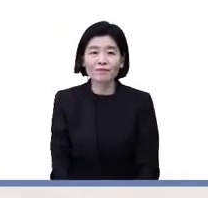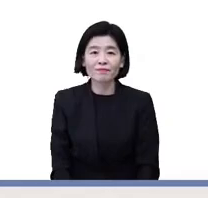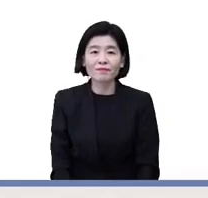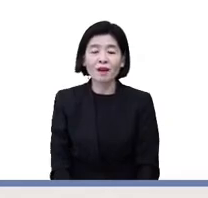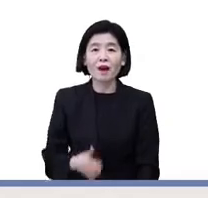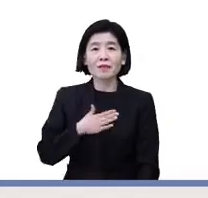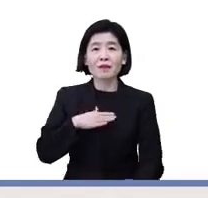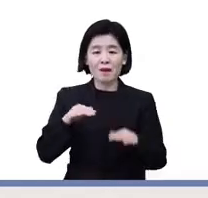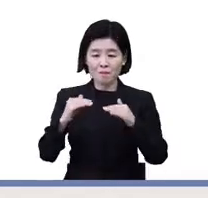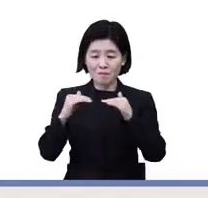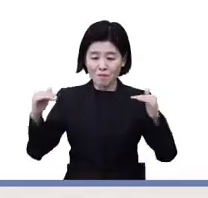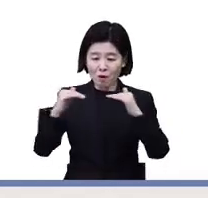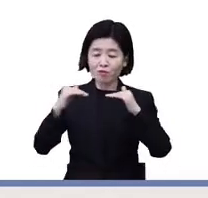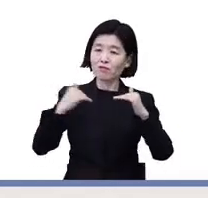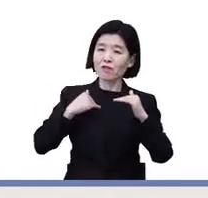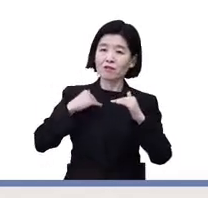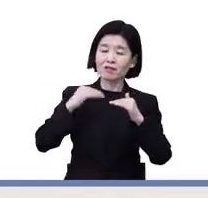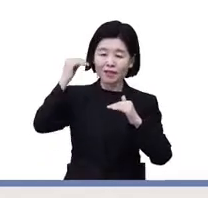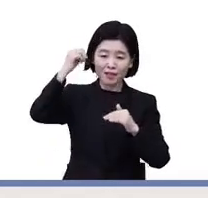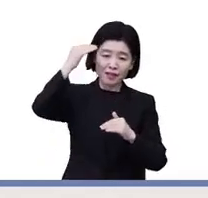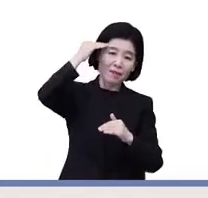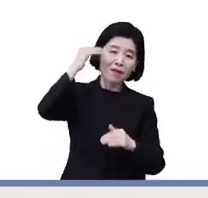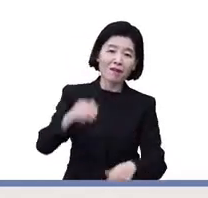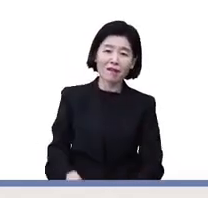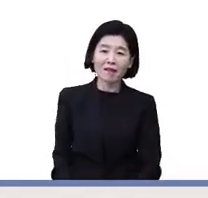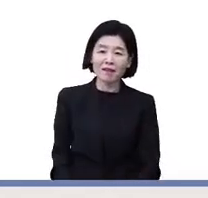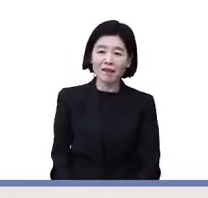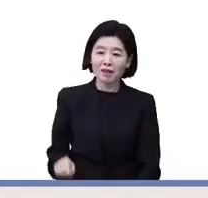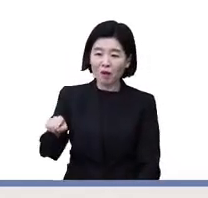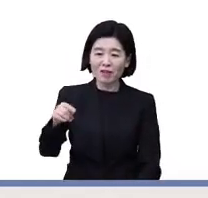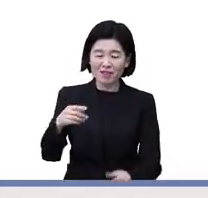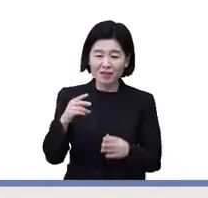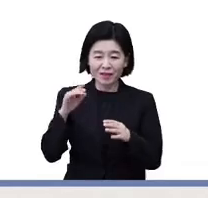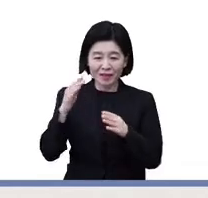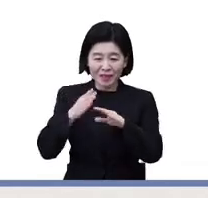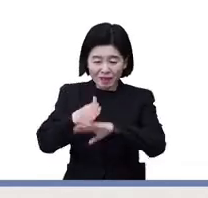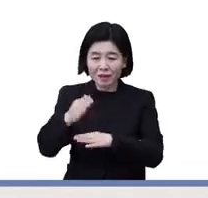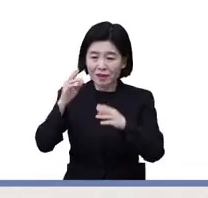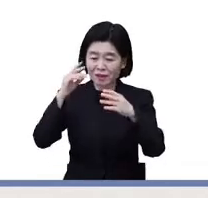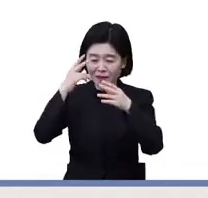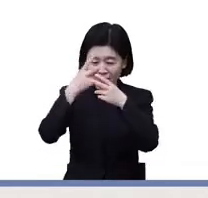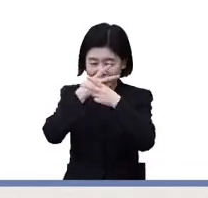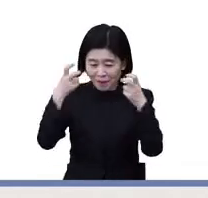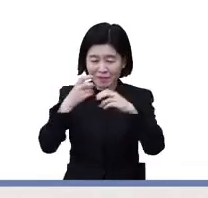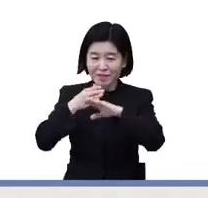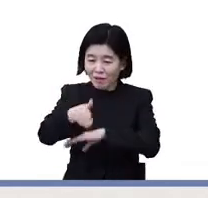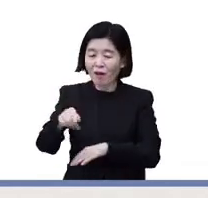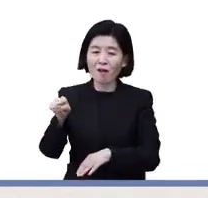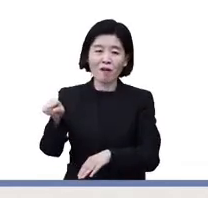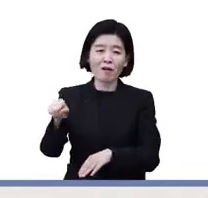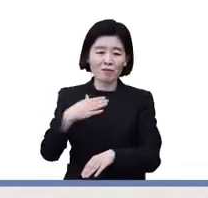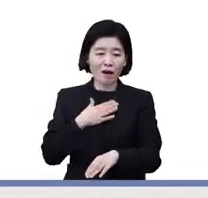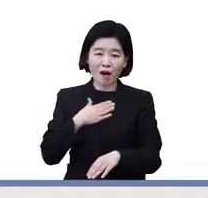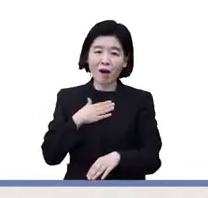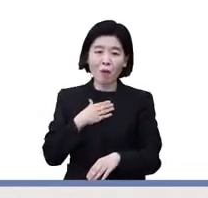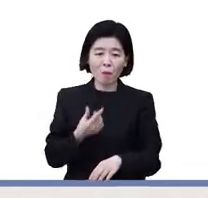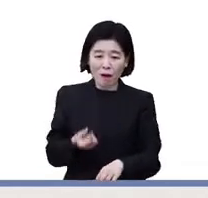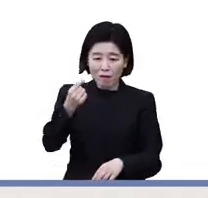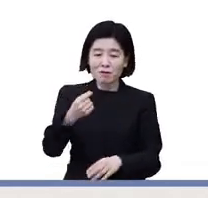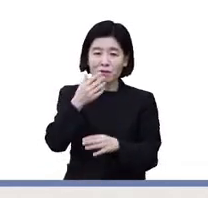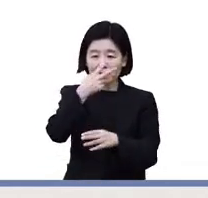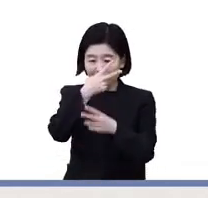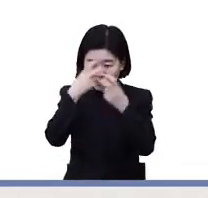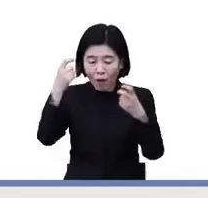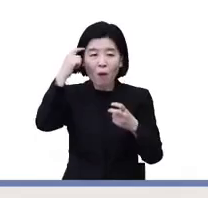네, 평등을 침해하는구나. 자기들은 더 늦게 있다가 뭐 재밌는 것부터 TV 보고 잘 거면서 평등을 침해한다는